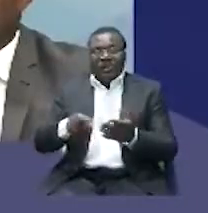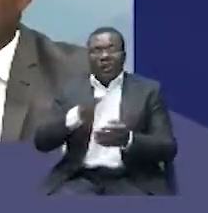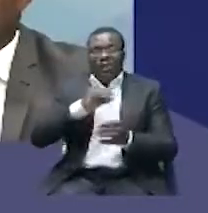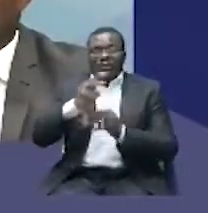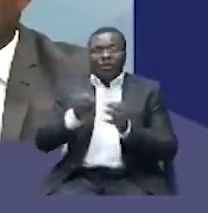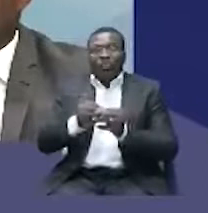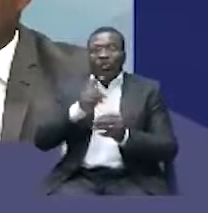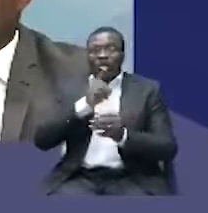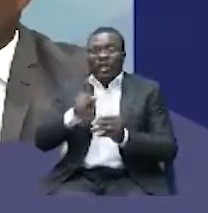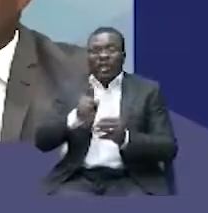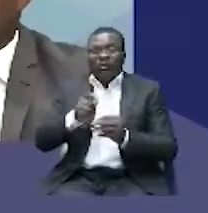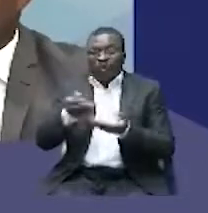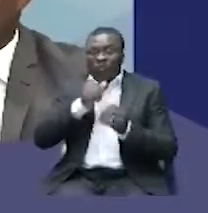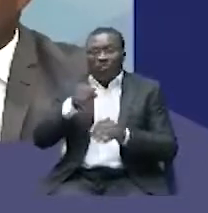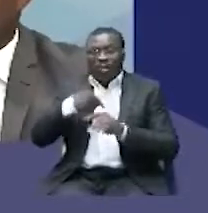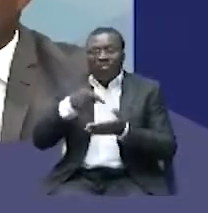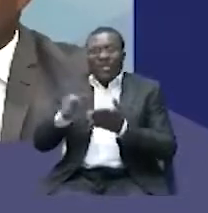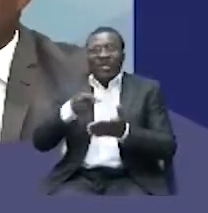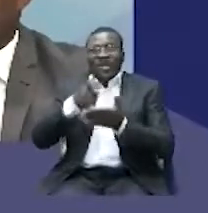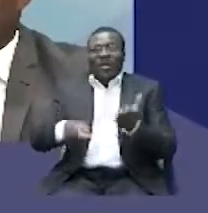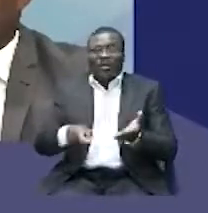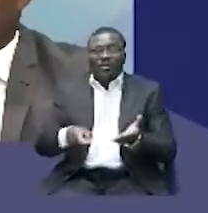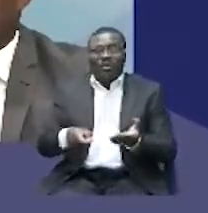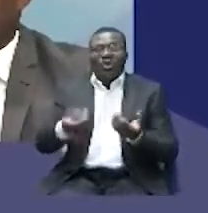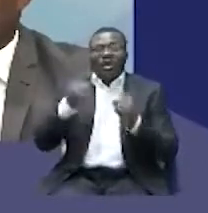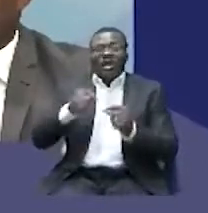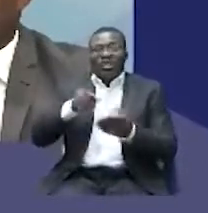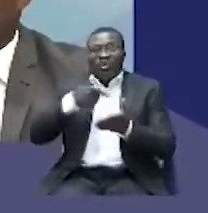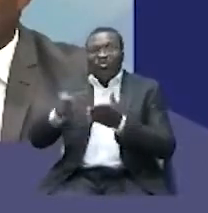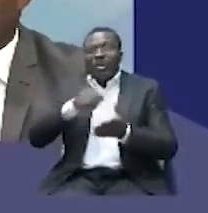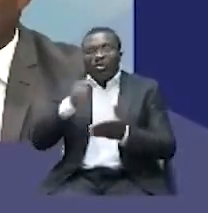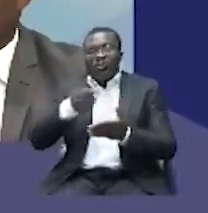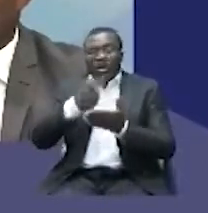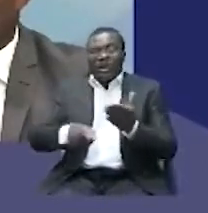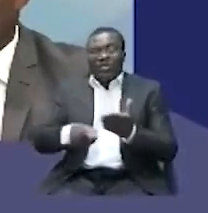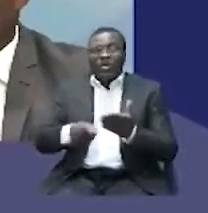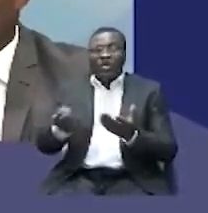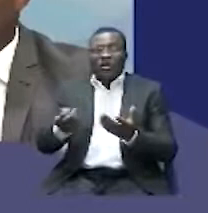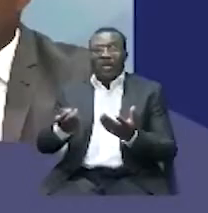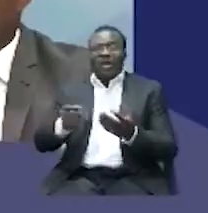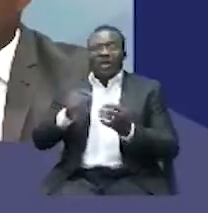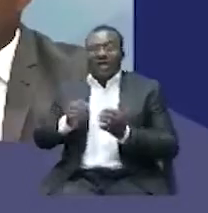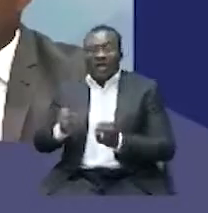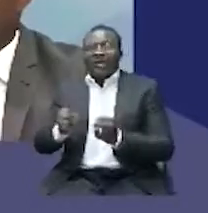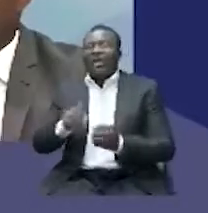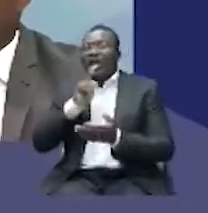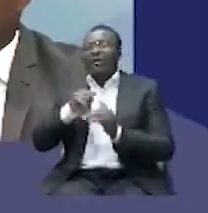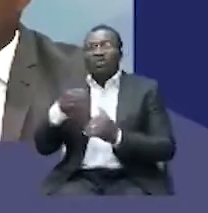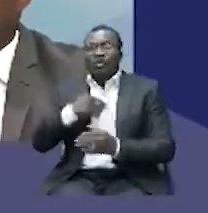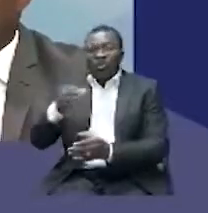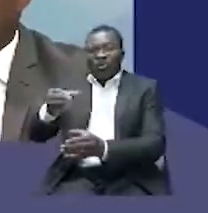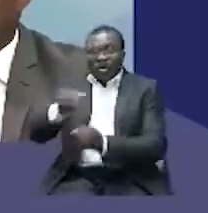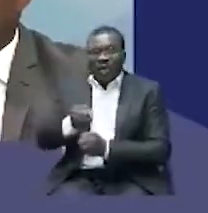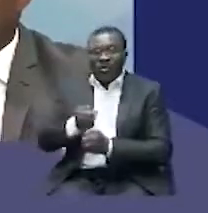monde est dans l'informel. Est-ce que, et en plus nous sommes dans l'informel, mais en plus cela inhibe l'énergie. Est-ce que nous gagnerons